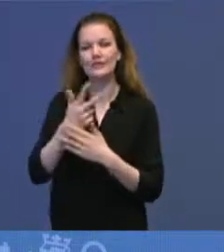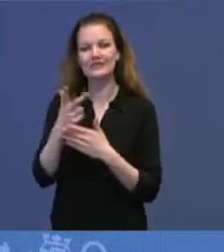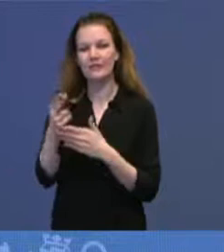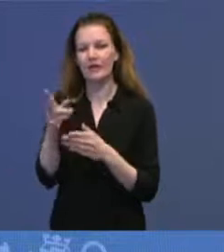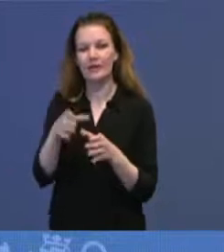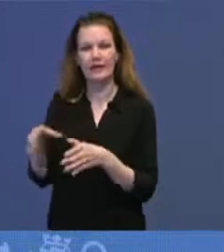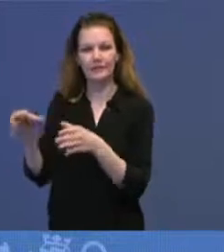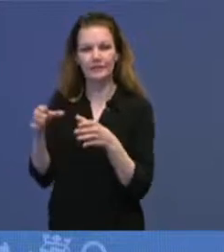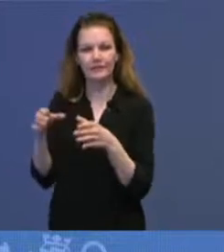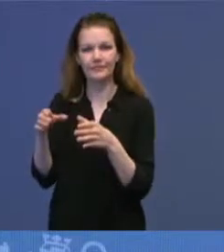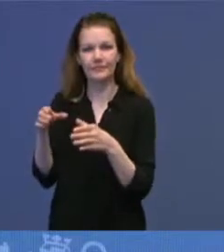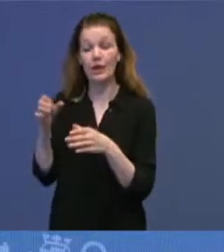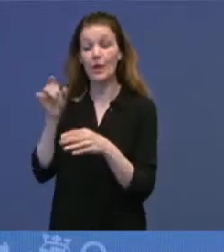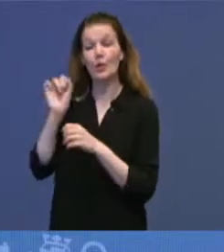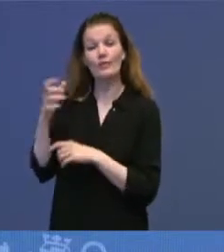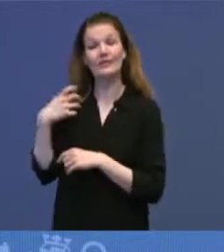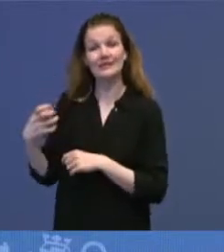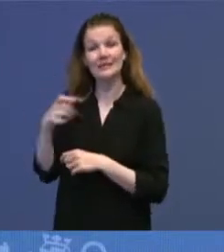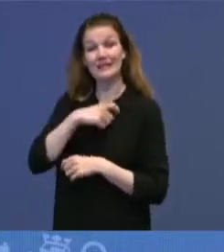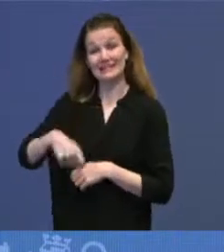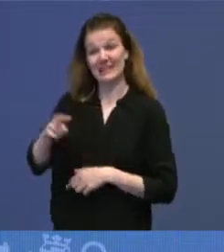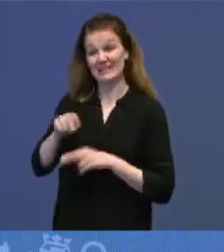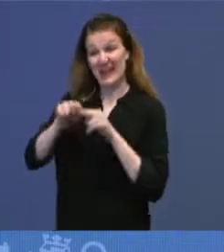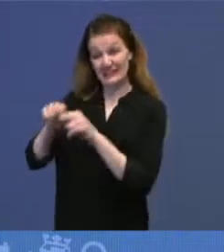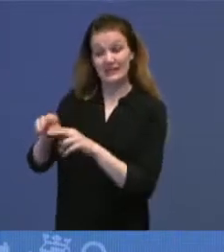Utenriksministeren er på reise, så jeg vil si litt mer om det.